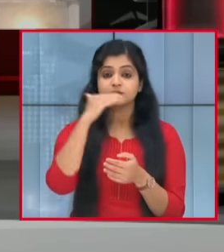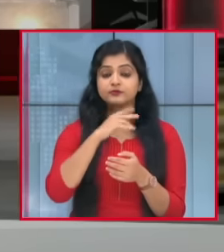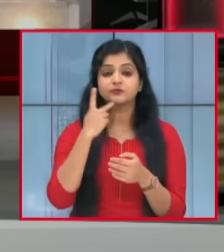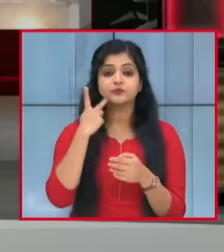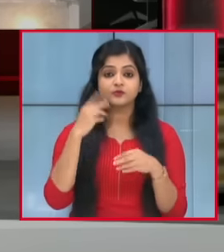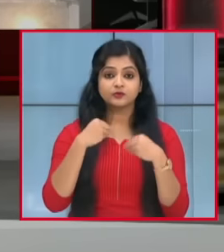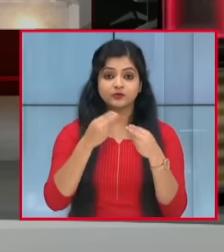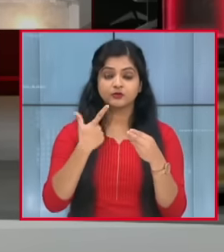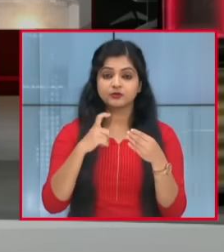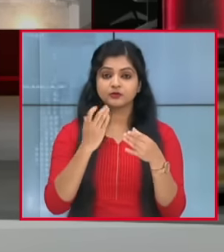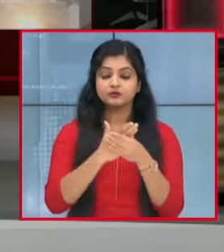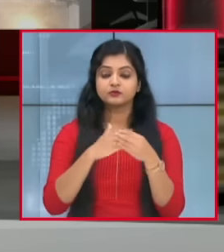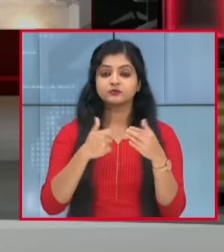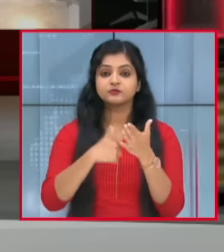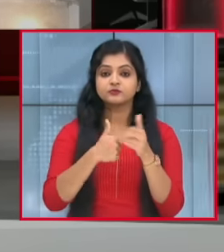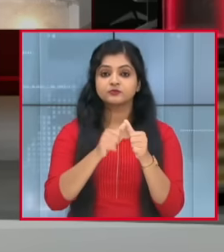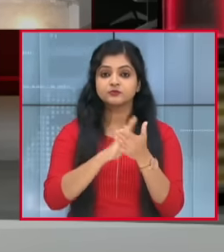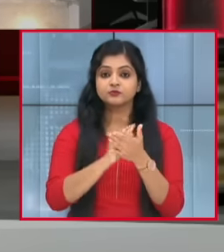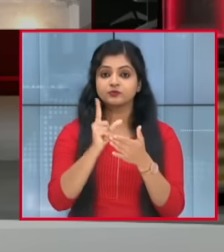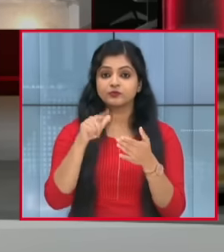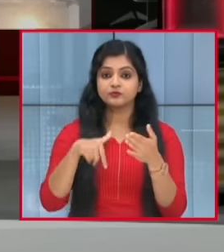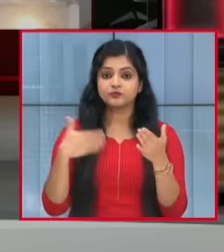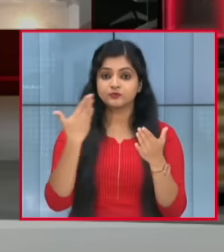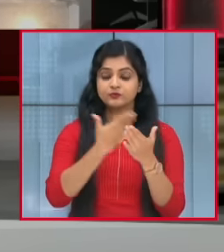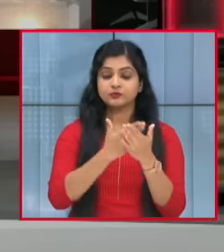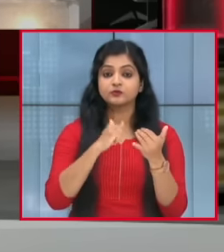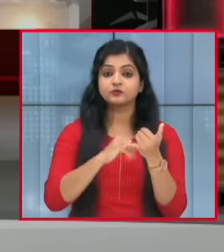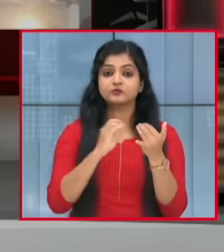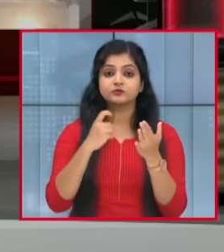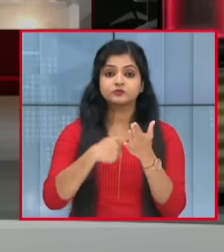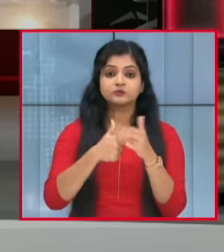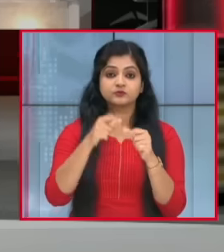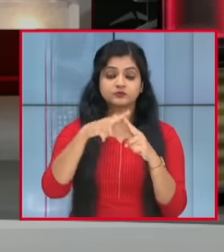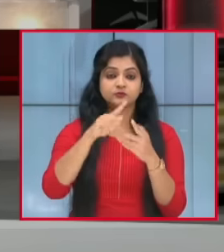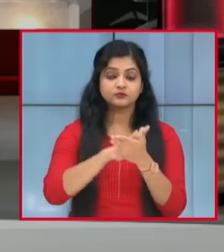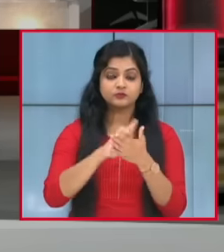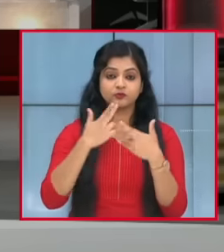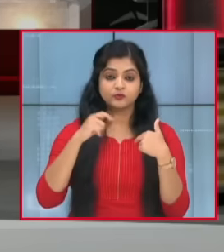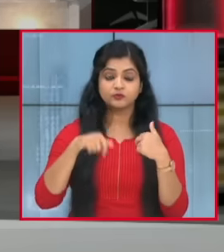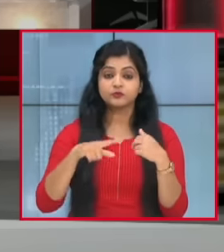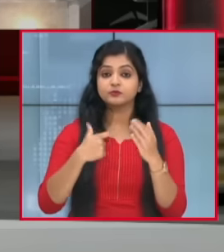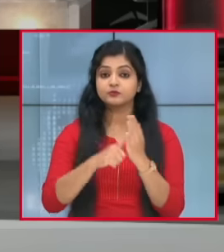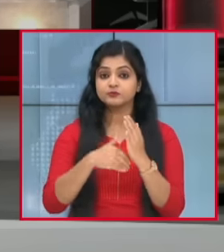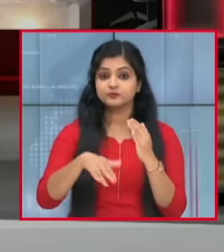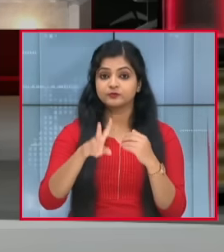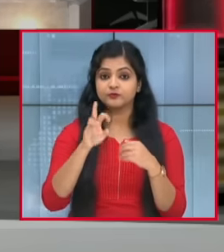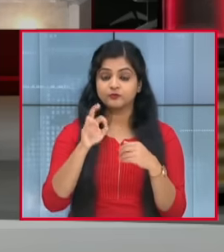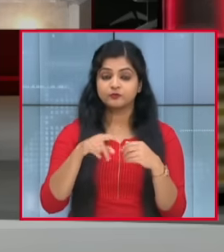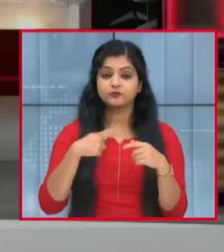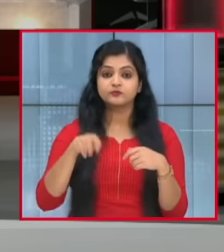അപകീർത്തി കേസിൽ രാഹുൽ ഗാന്ധിയുടെ അപ്പീലിൽ സൂറത്ത് കോടതി ഈ മാസം 20-ന് വിധി പറയും.